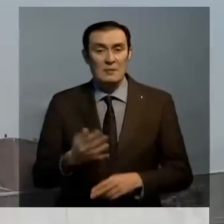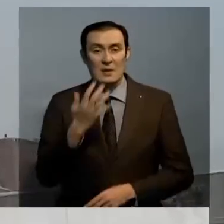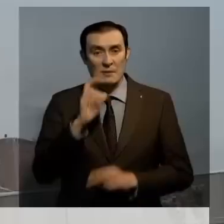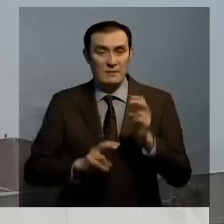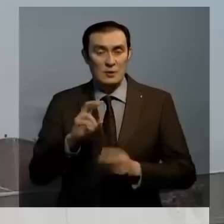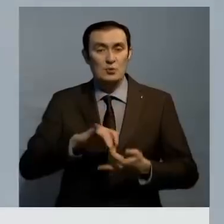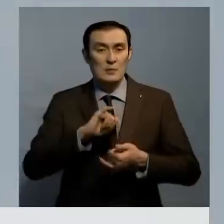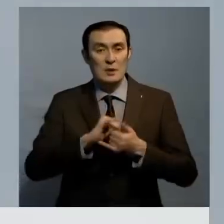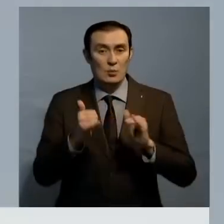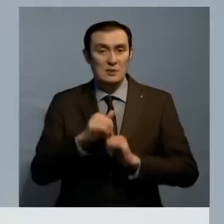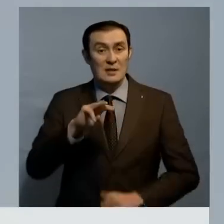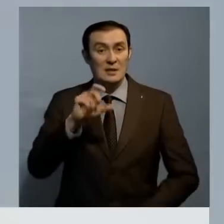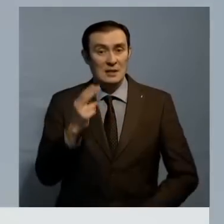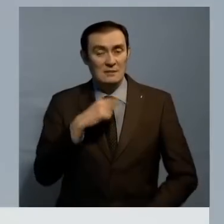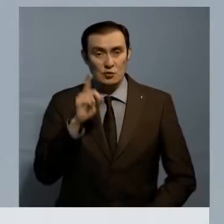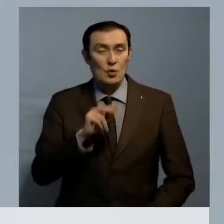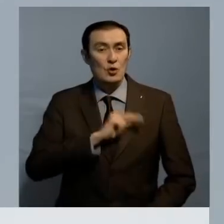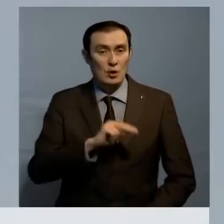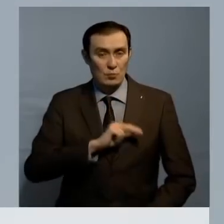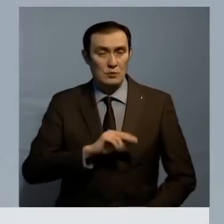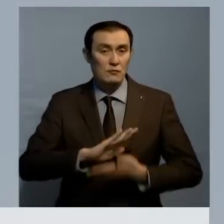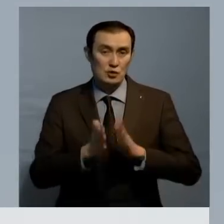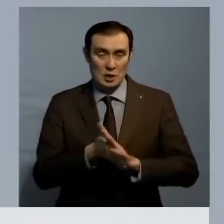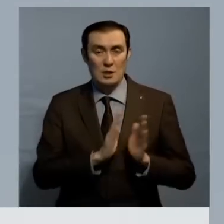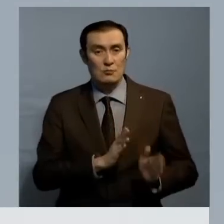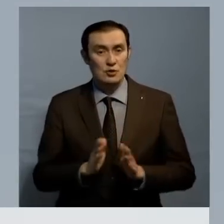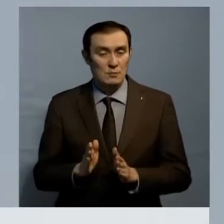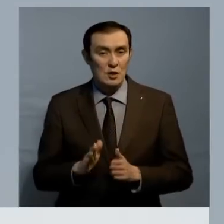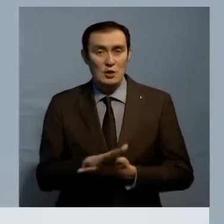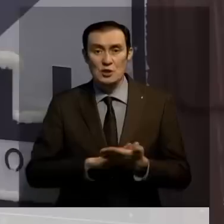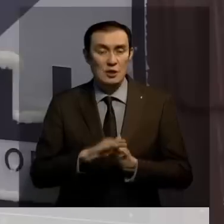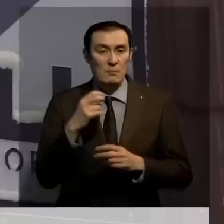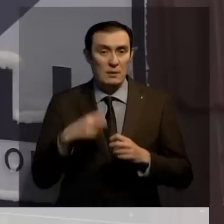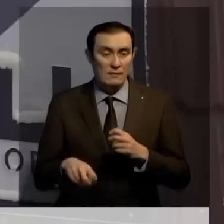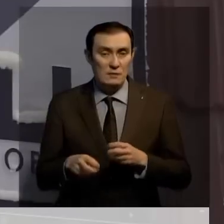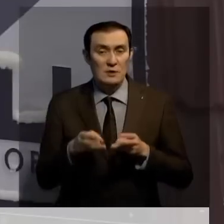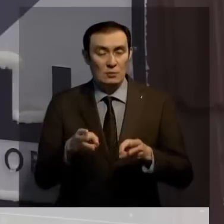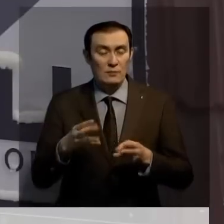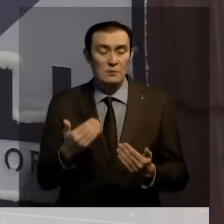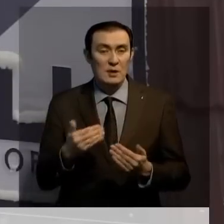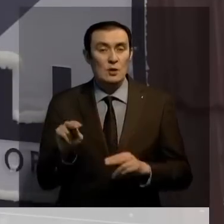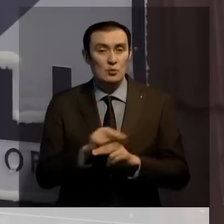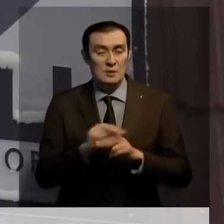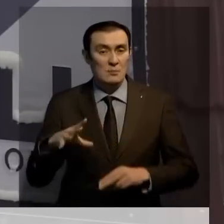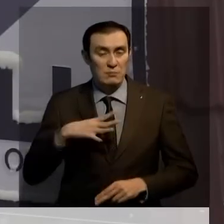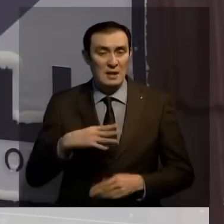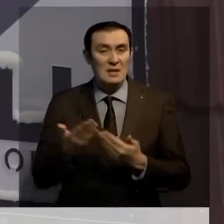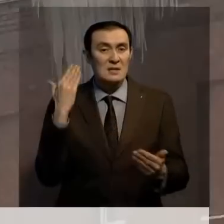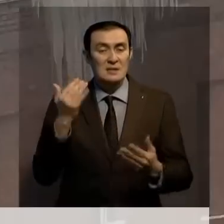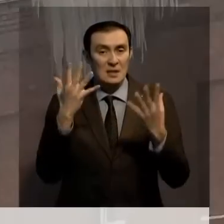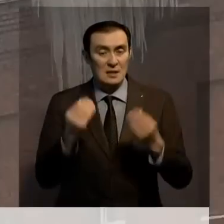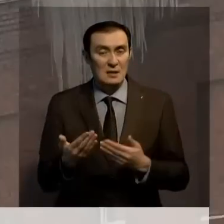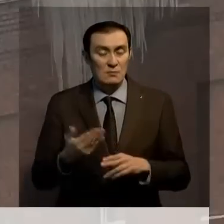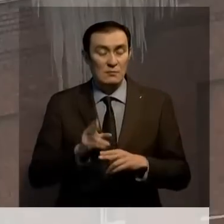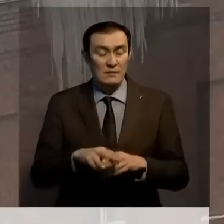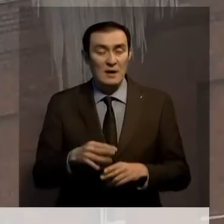на Усть-Каменогорской ТЭЦ заявляют, работа идет в штатном режиме. Неполадки с отключенным котлом на станции устранены несколько дней назад.